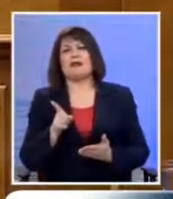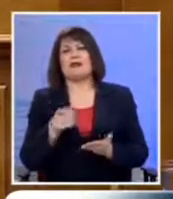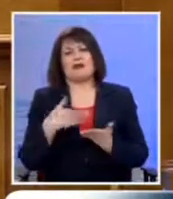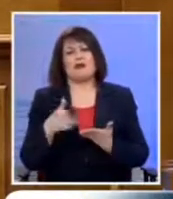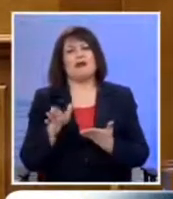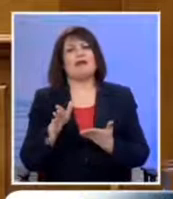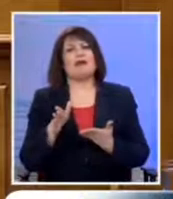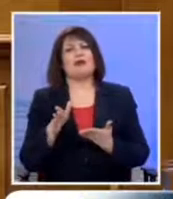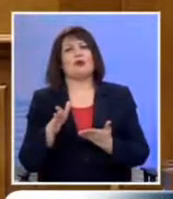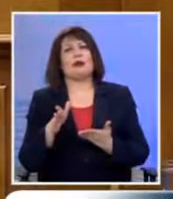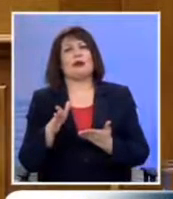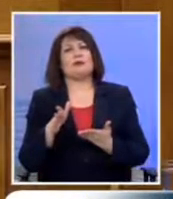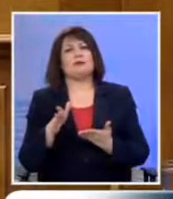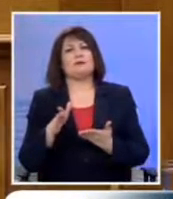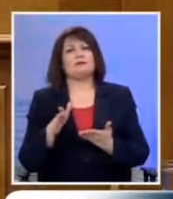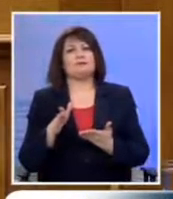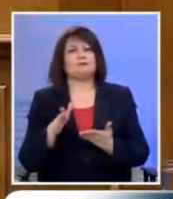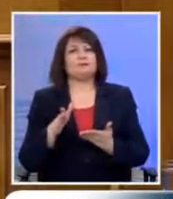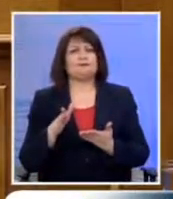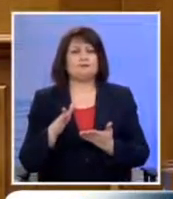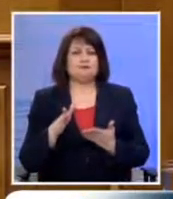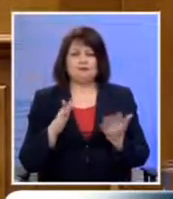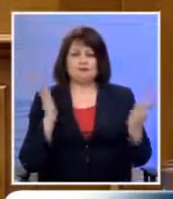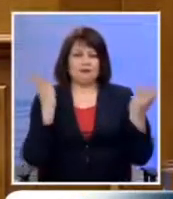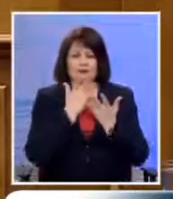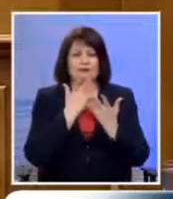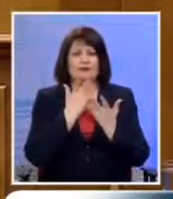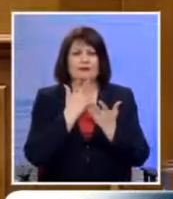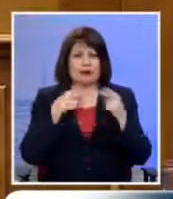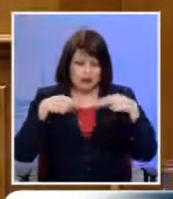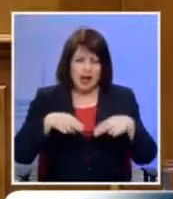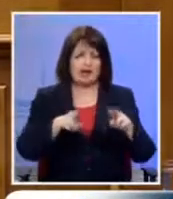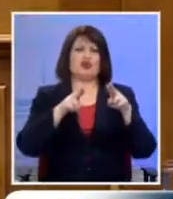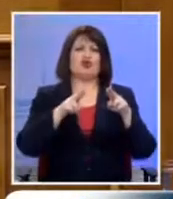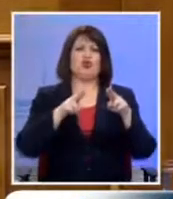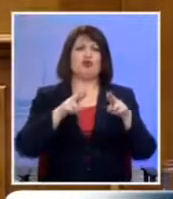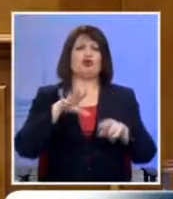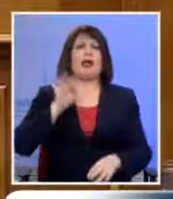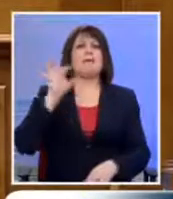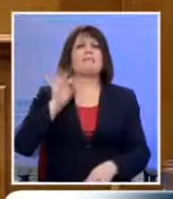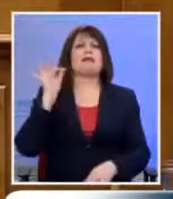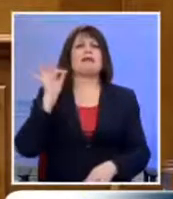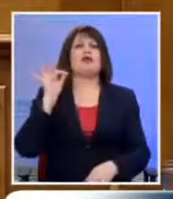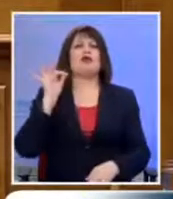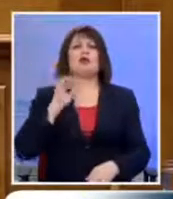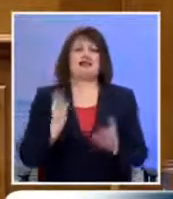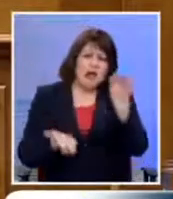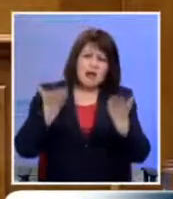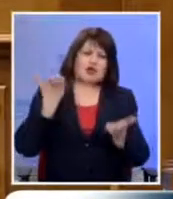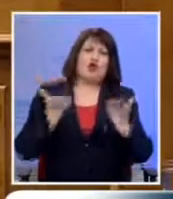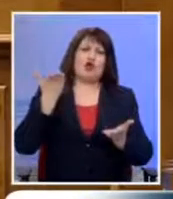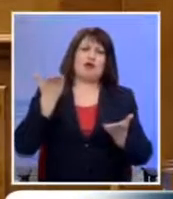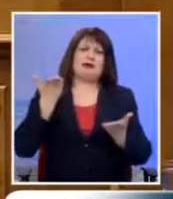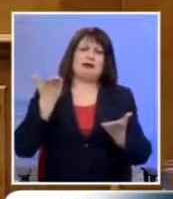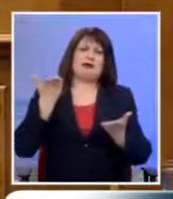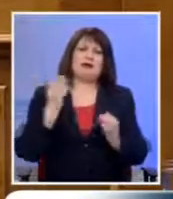μέλλον την τυφλότητα επιλογών ενός μονόδρομου που οδηγεί σε όξυνση των κοινωνικών ανισοτήτων και σε